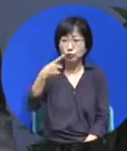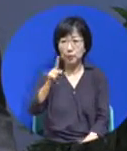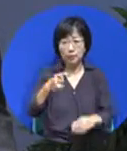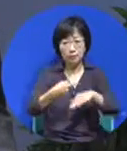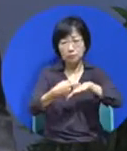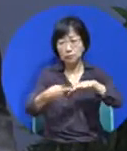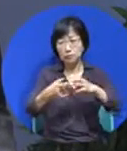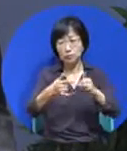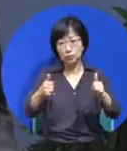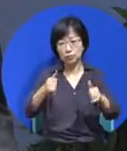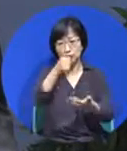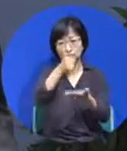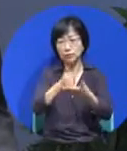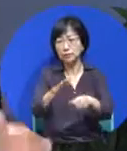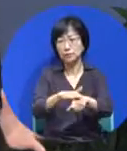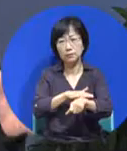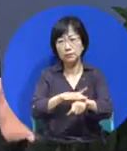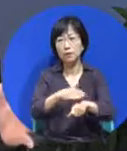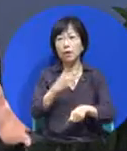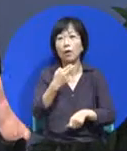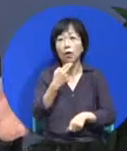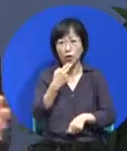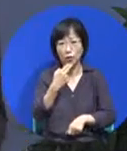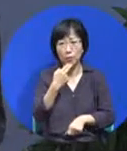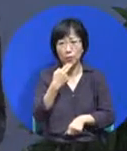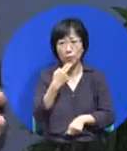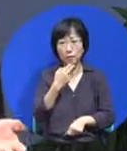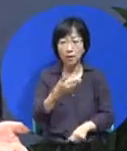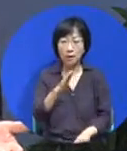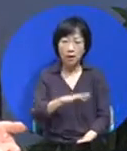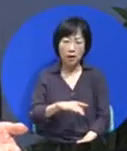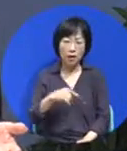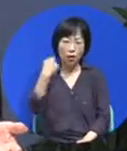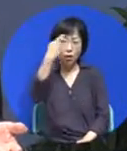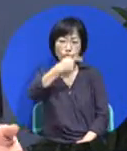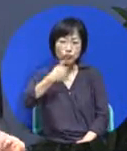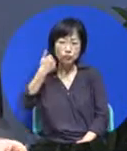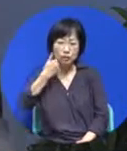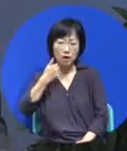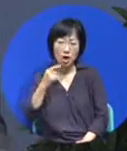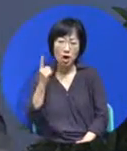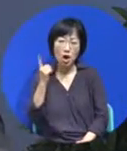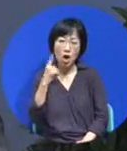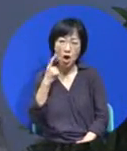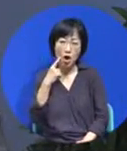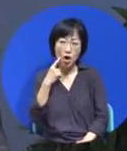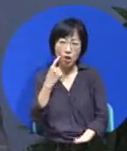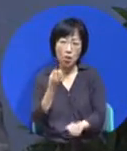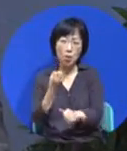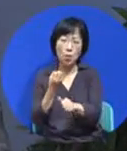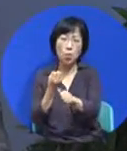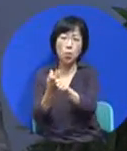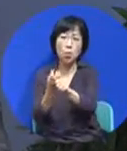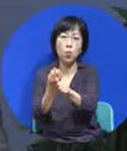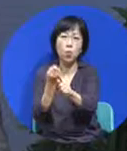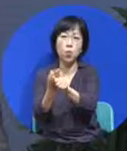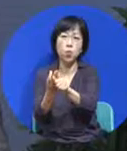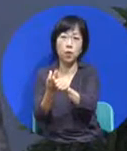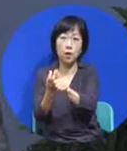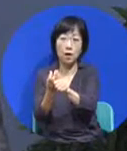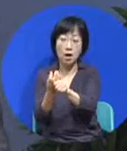없는데 어떤 사람이 거짓말로 꾸미는 얘기다. The Jews did nothing wrong, O king, and it's because of one